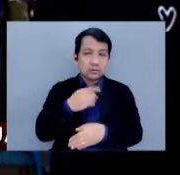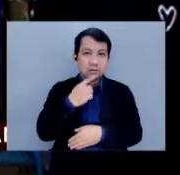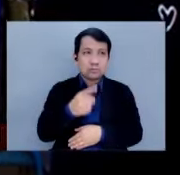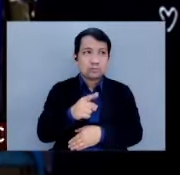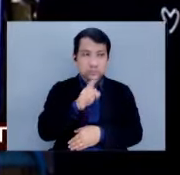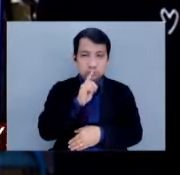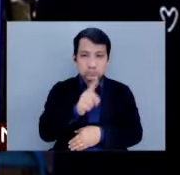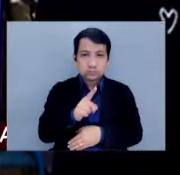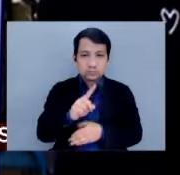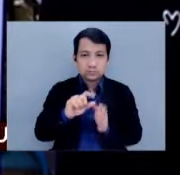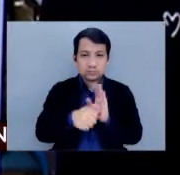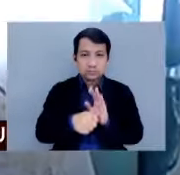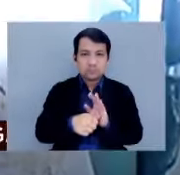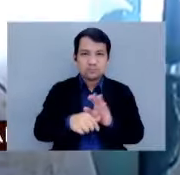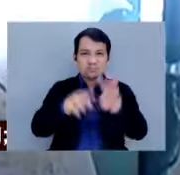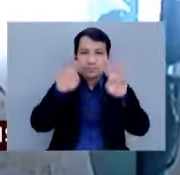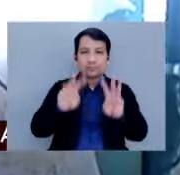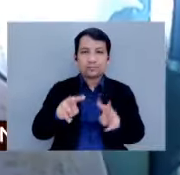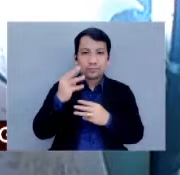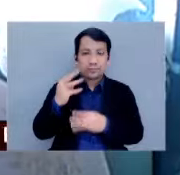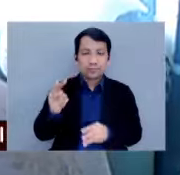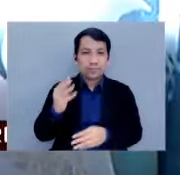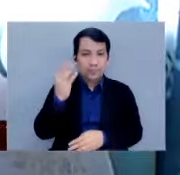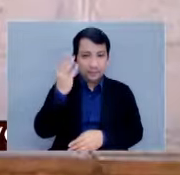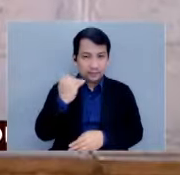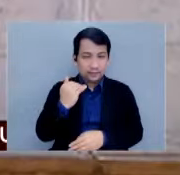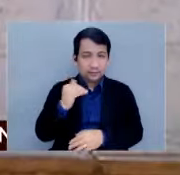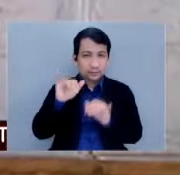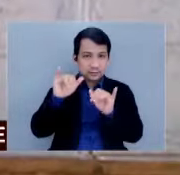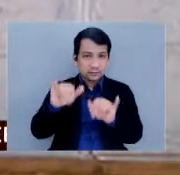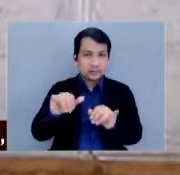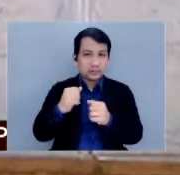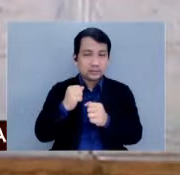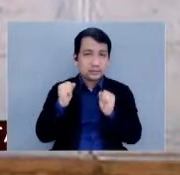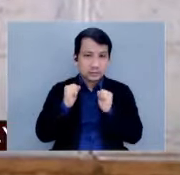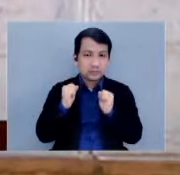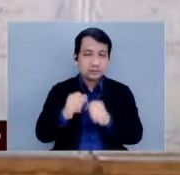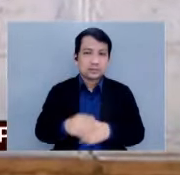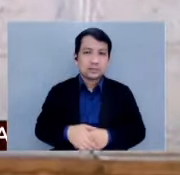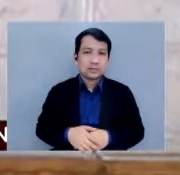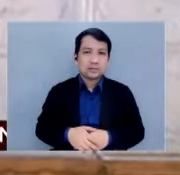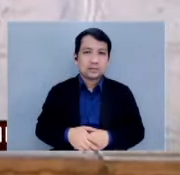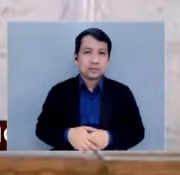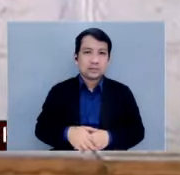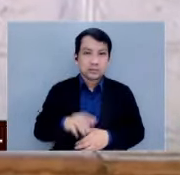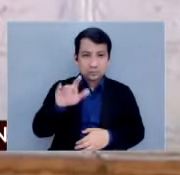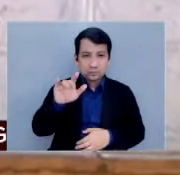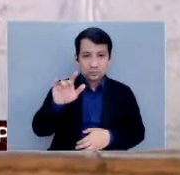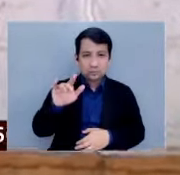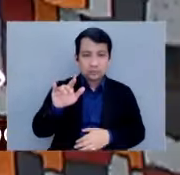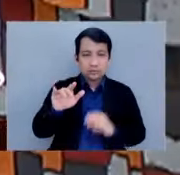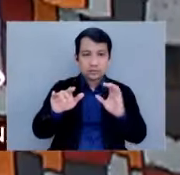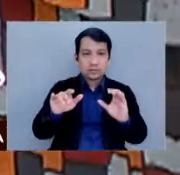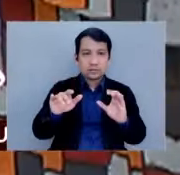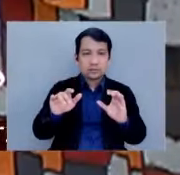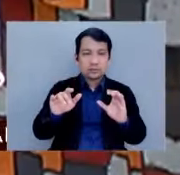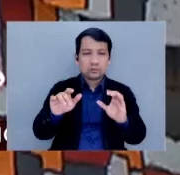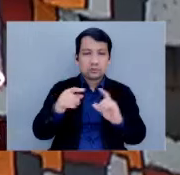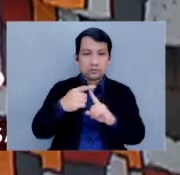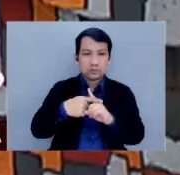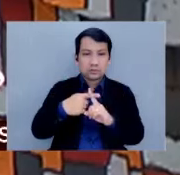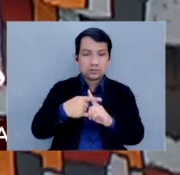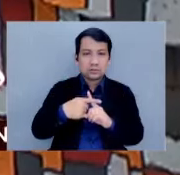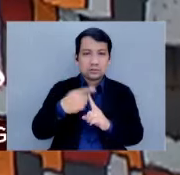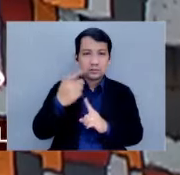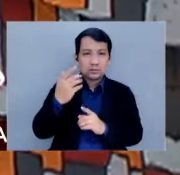selyado ang bintana at pinto para manatili ang lamig. Iset lang sa 25 degrees Celsius ang aircon dahil mas